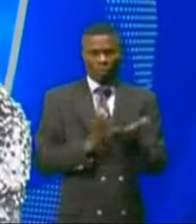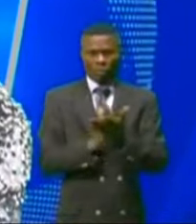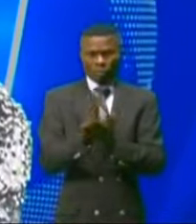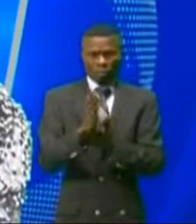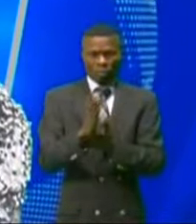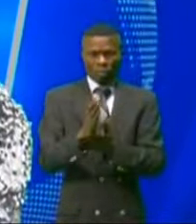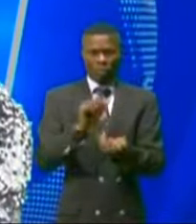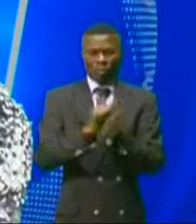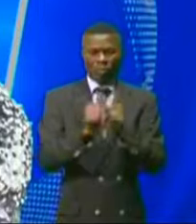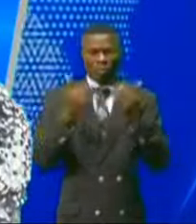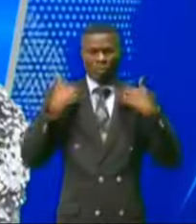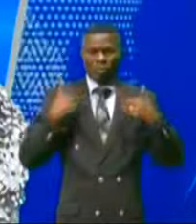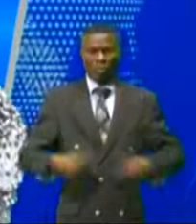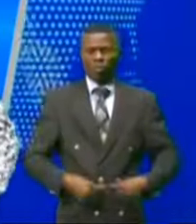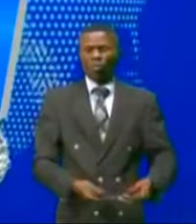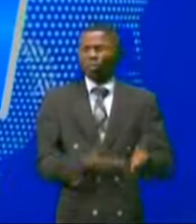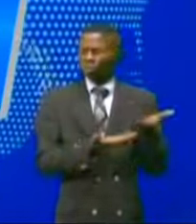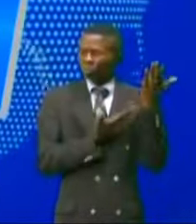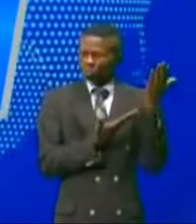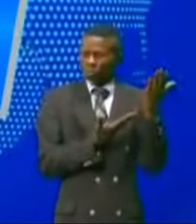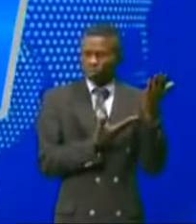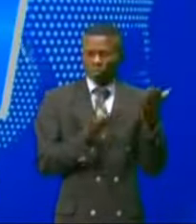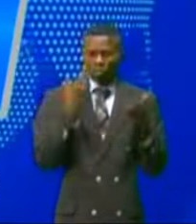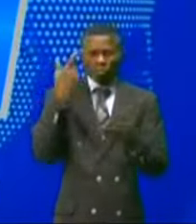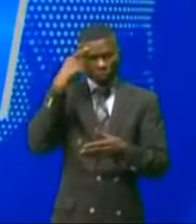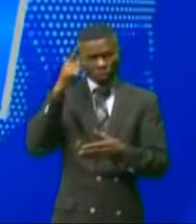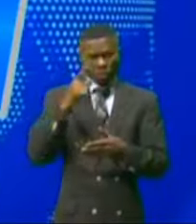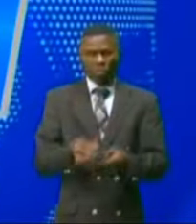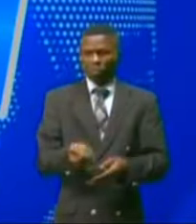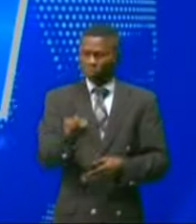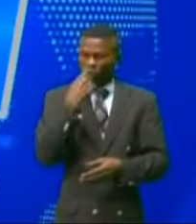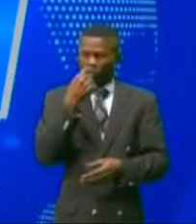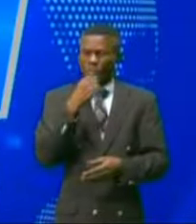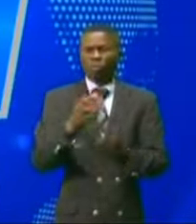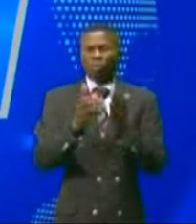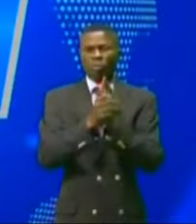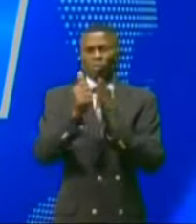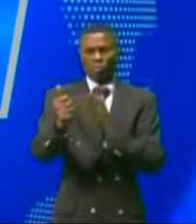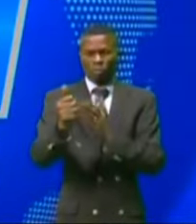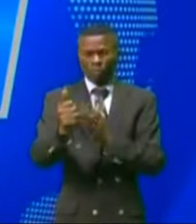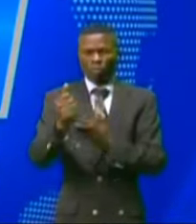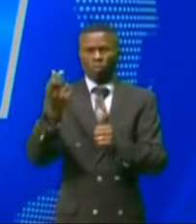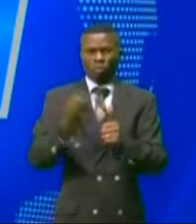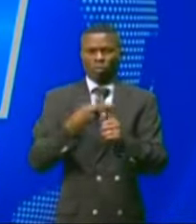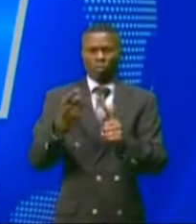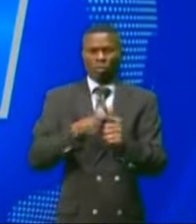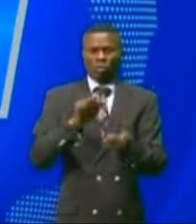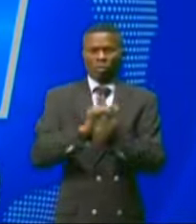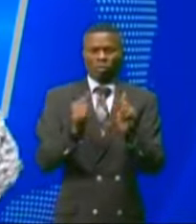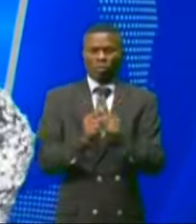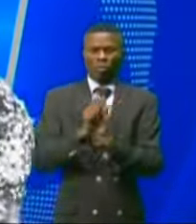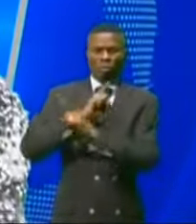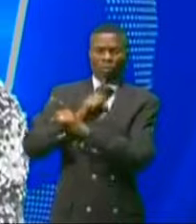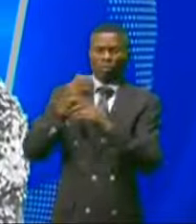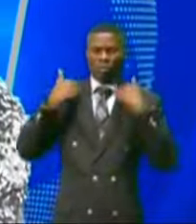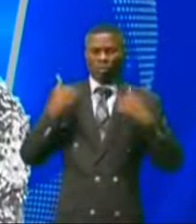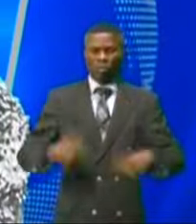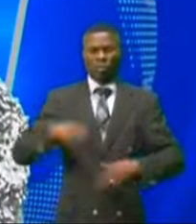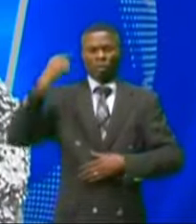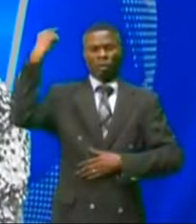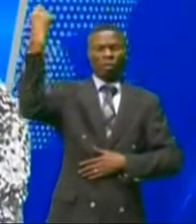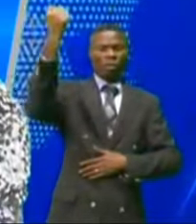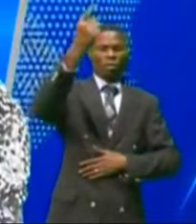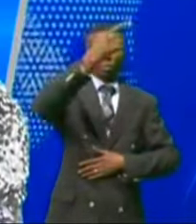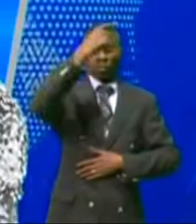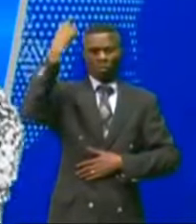secteur de la santé s'avère indispensable pour administrer les soins de santé de qualité, surtout en contexte de couverture santé